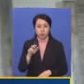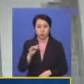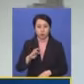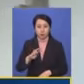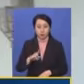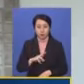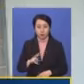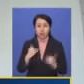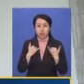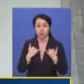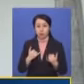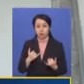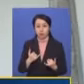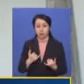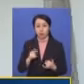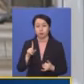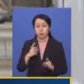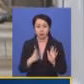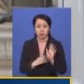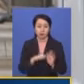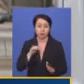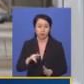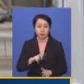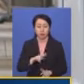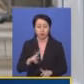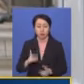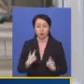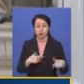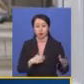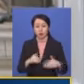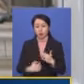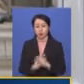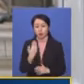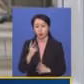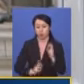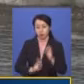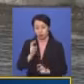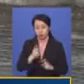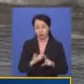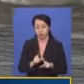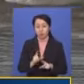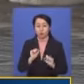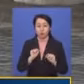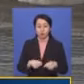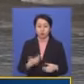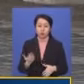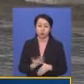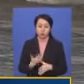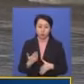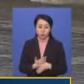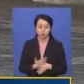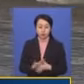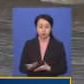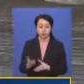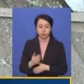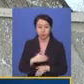квадратных метров. Сегодня на 109 тысячах квадратных метрах организованы новые предприятия. Это стало возможным благодаря